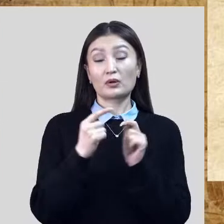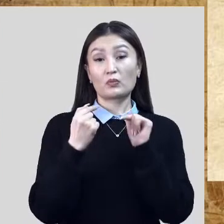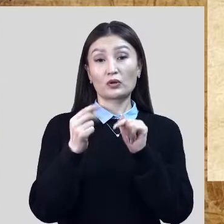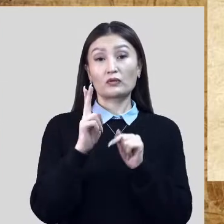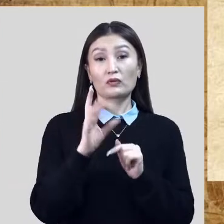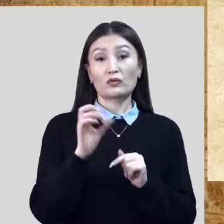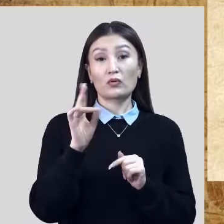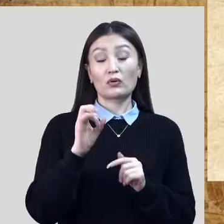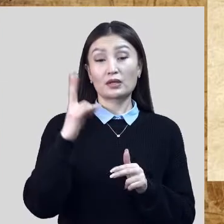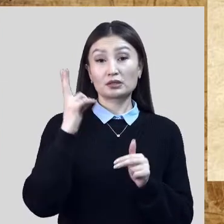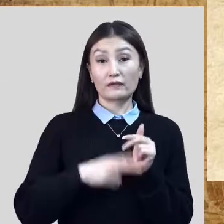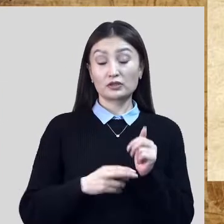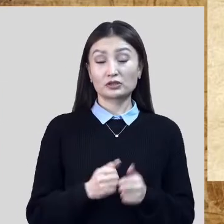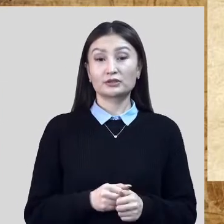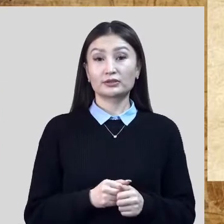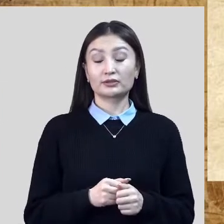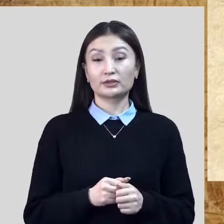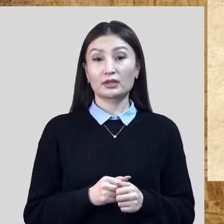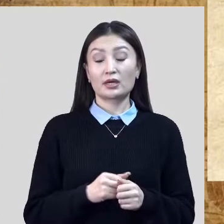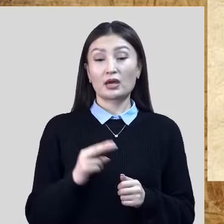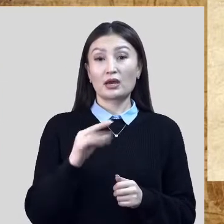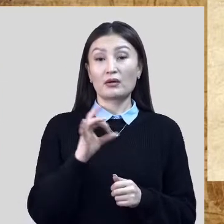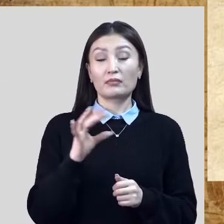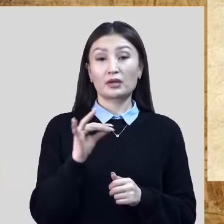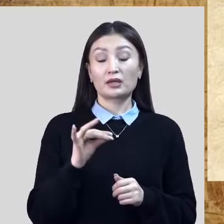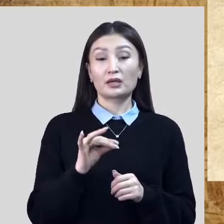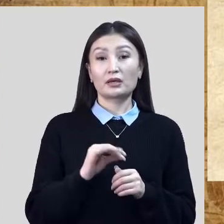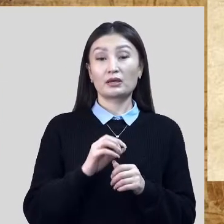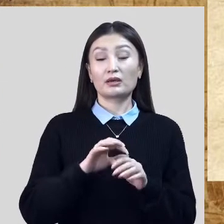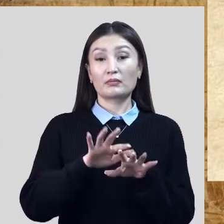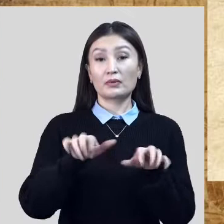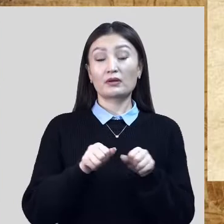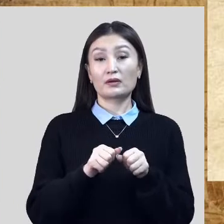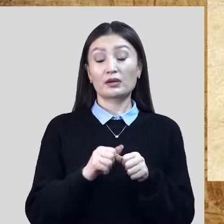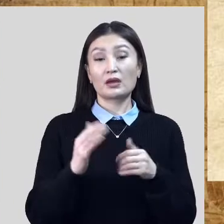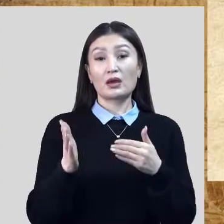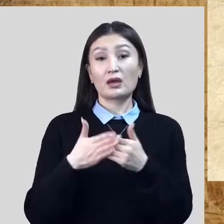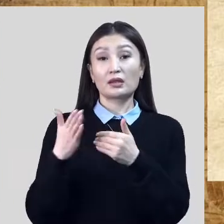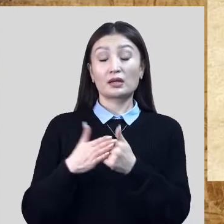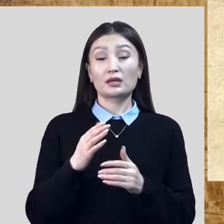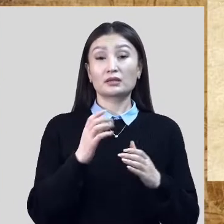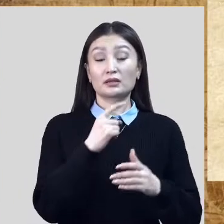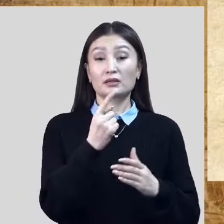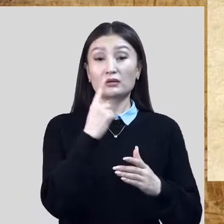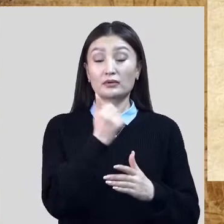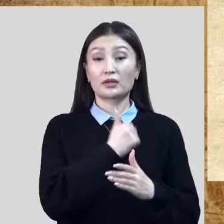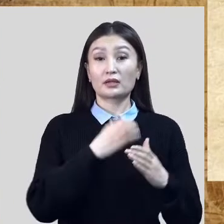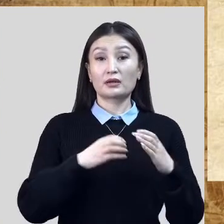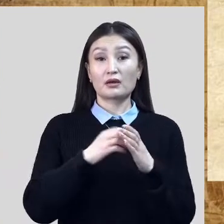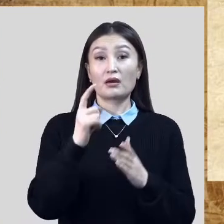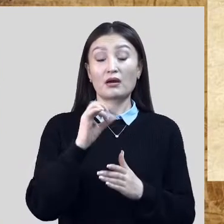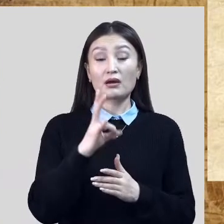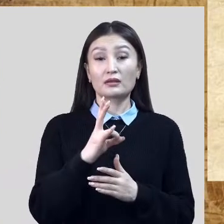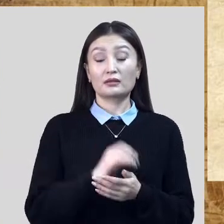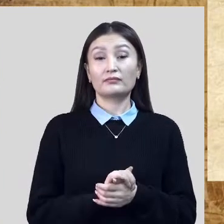Коканского ханства завершился. При подавлении восстания карательные отряды хана проявляли невиданные